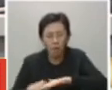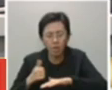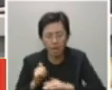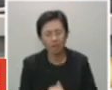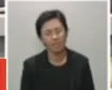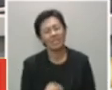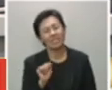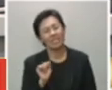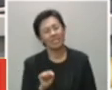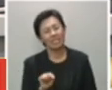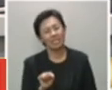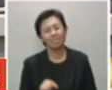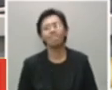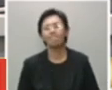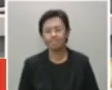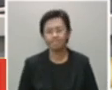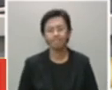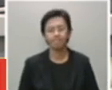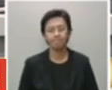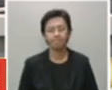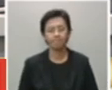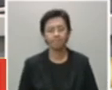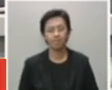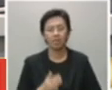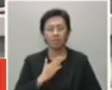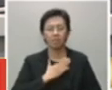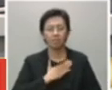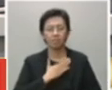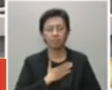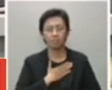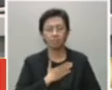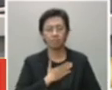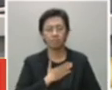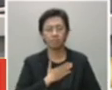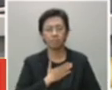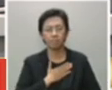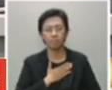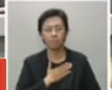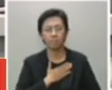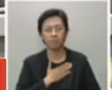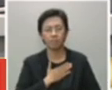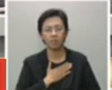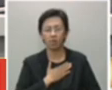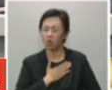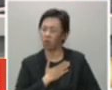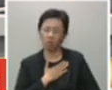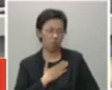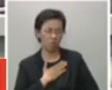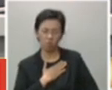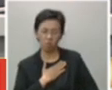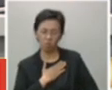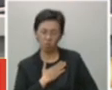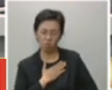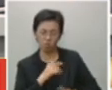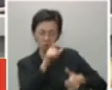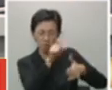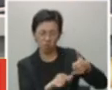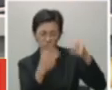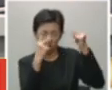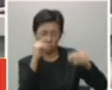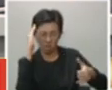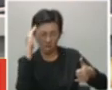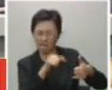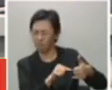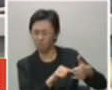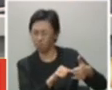ได้เรื่องนี้แหละครับที่ผมไม่สามารถไว้วางใจท่านพลเอกประยุทธ์ครับ